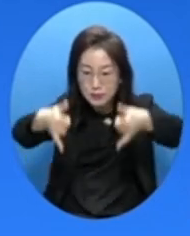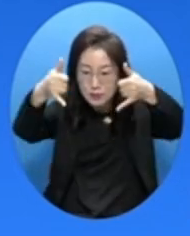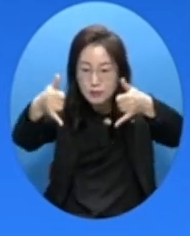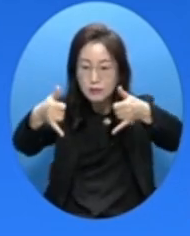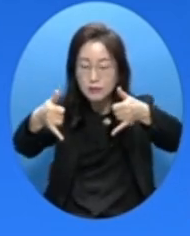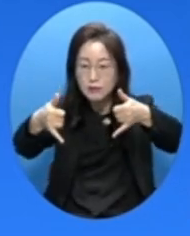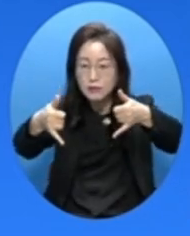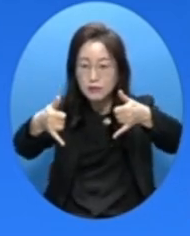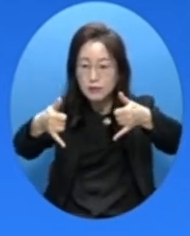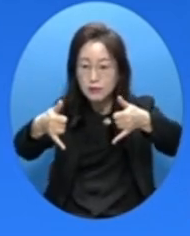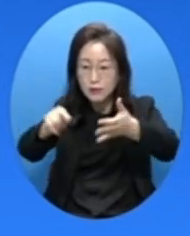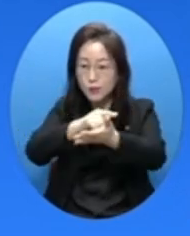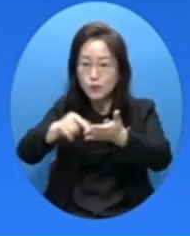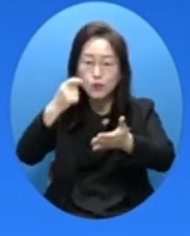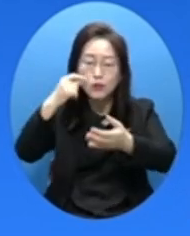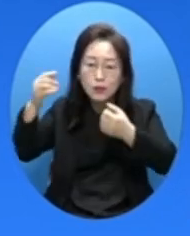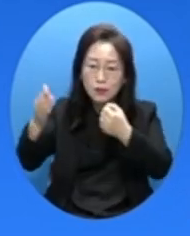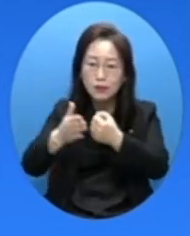빚값으로